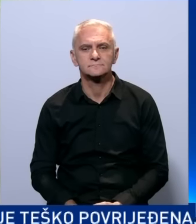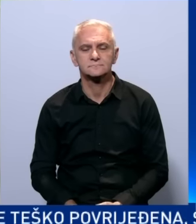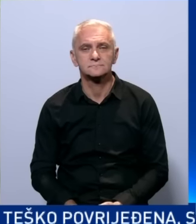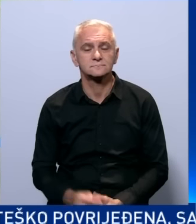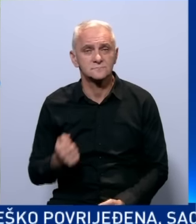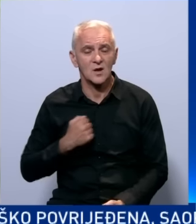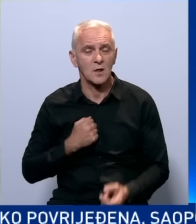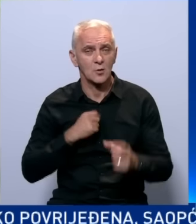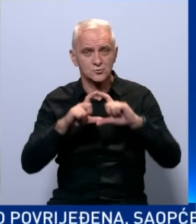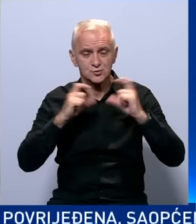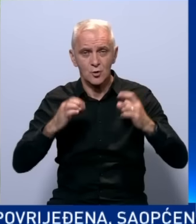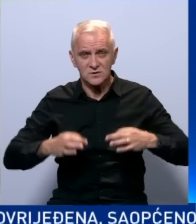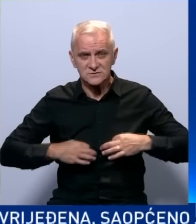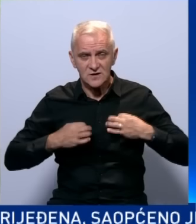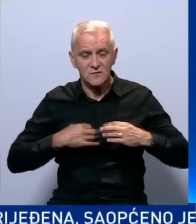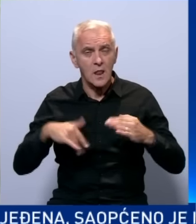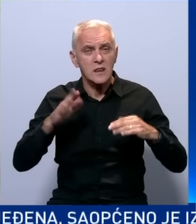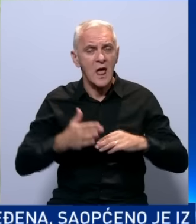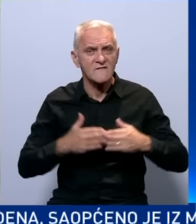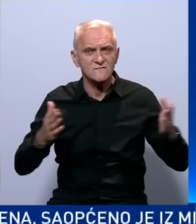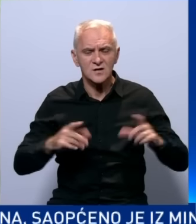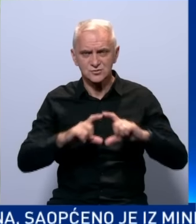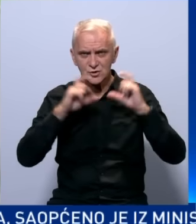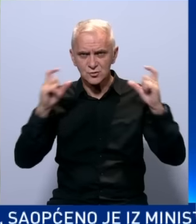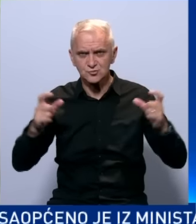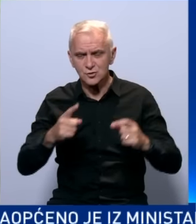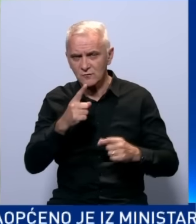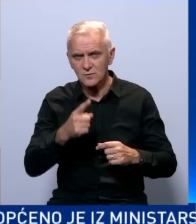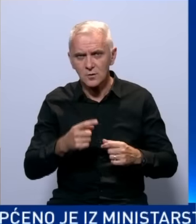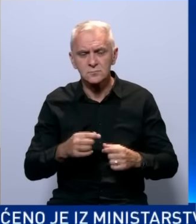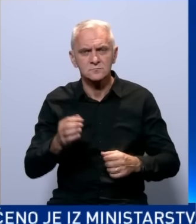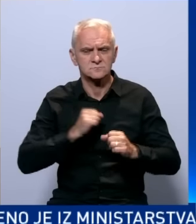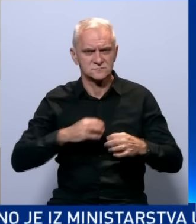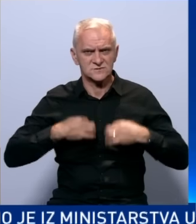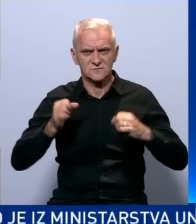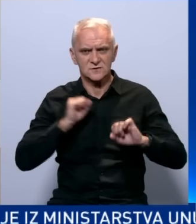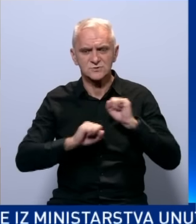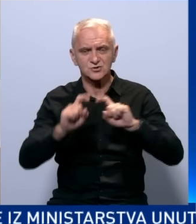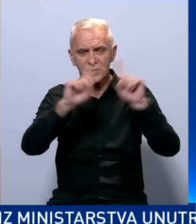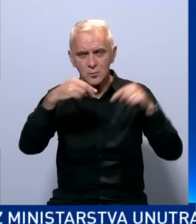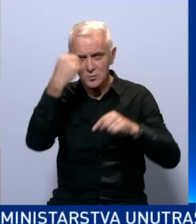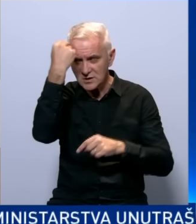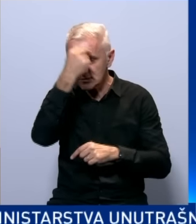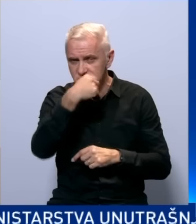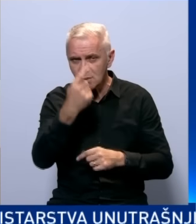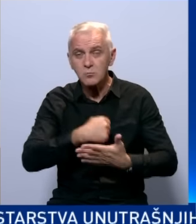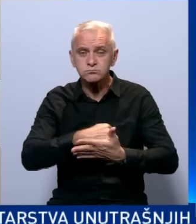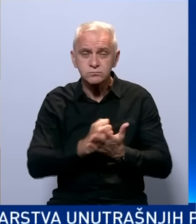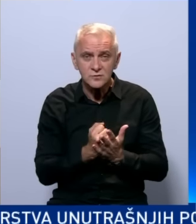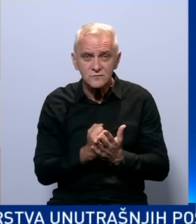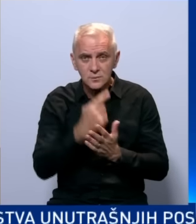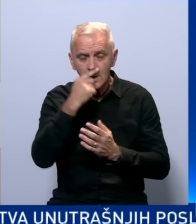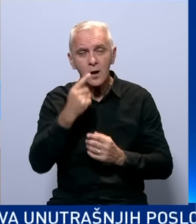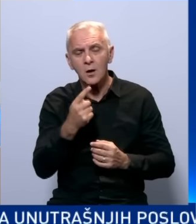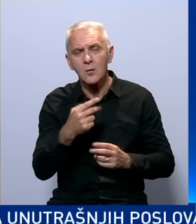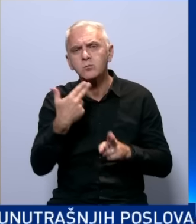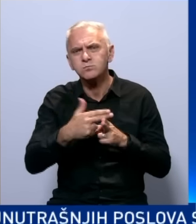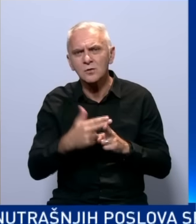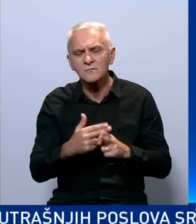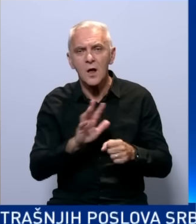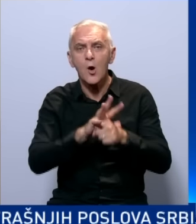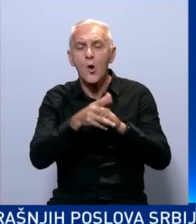Banja Lučki dom zdravlja kao najveća ustanova primarnog nivoa zdravstvene zaštite Republike Srpske potvrdio je povećan broj oboljelih